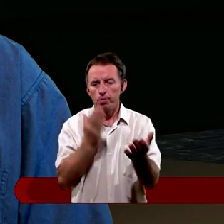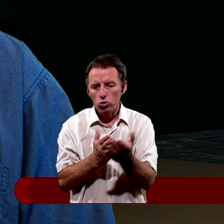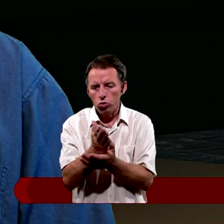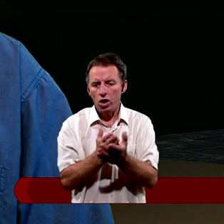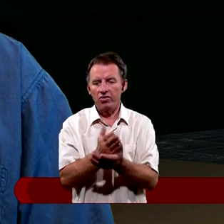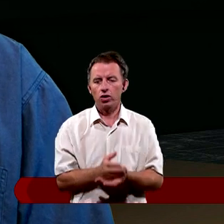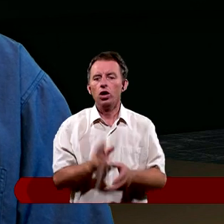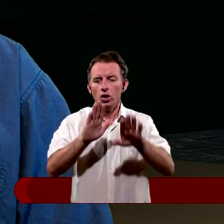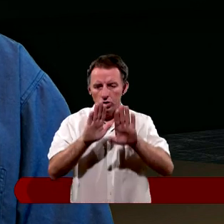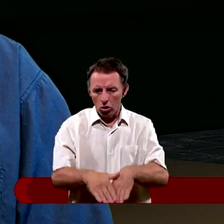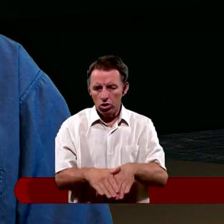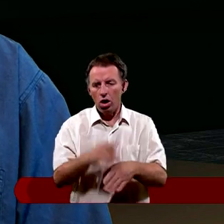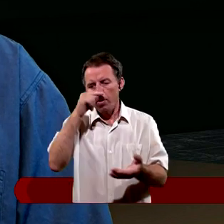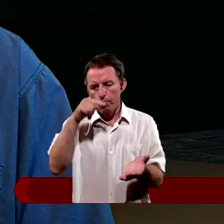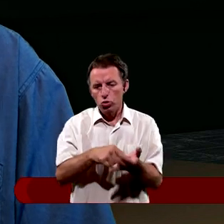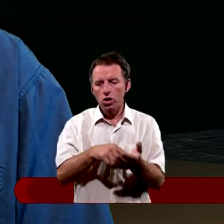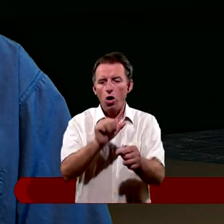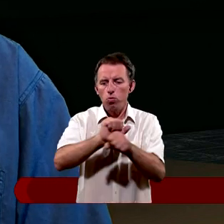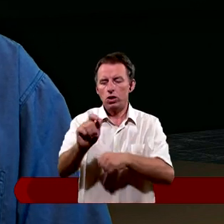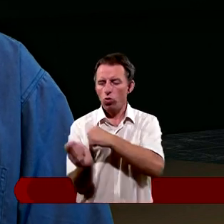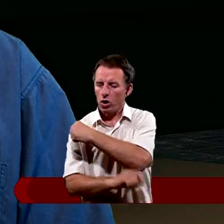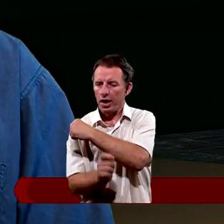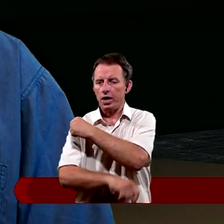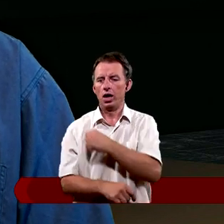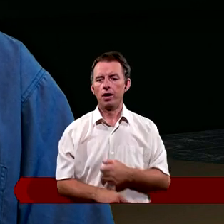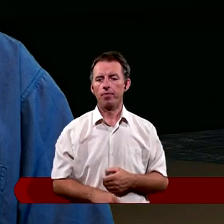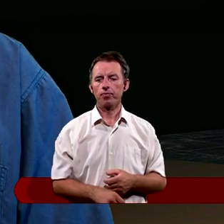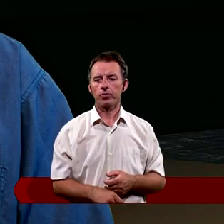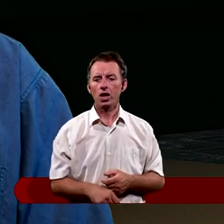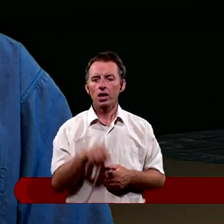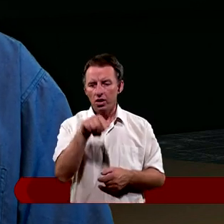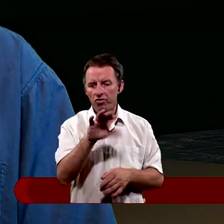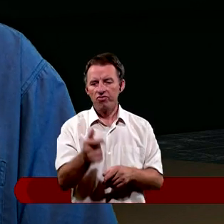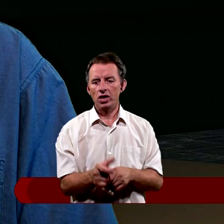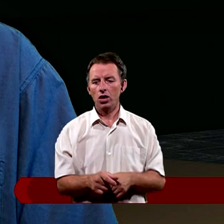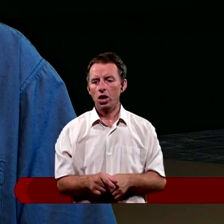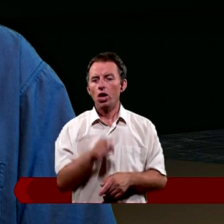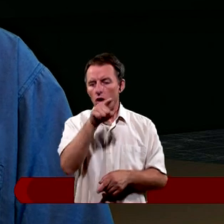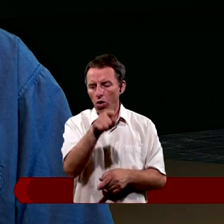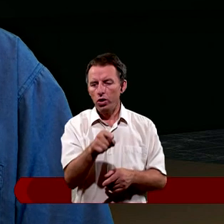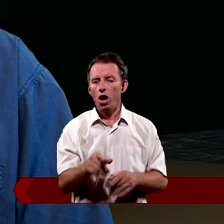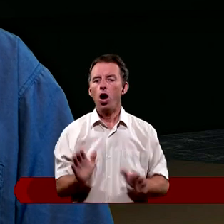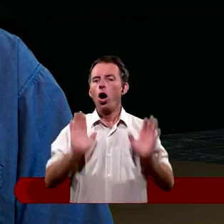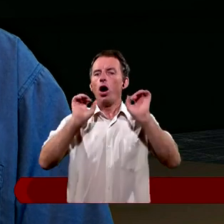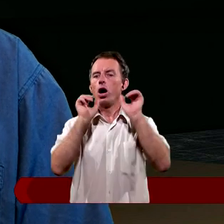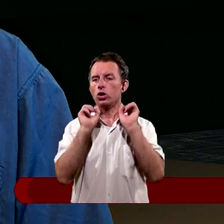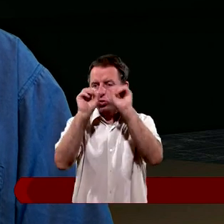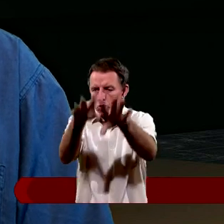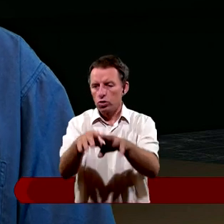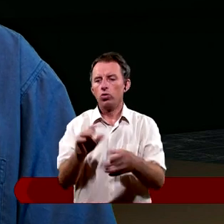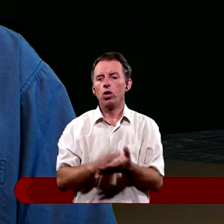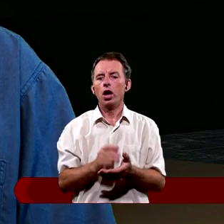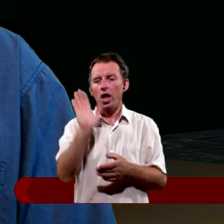posłuszeństwo, no i musiał być ukarany. I czyli widzimy więc, i to on obarczył Boga tym,